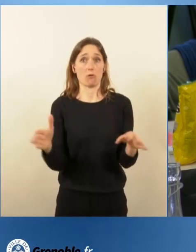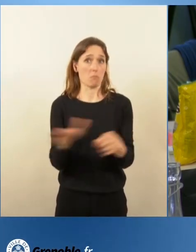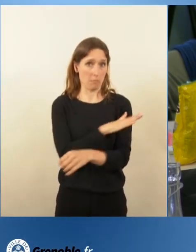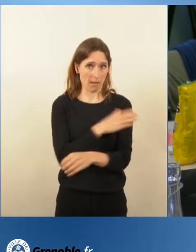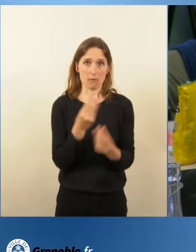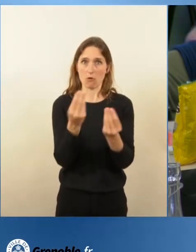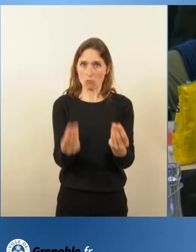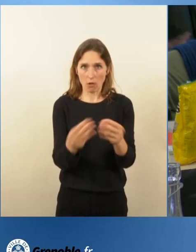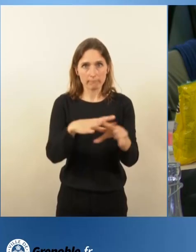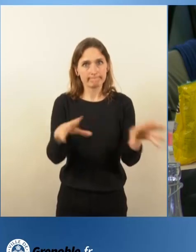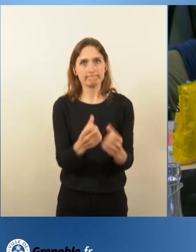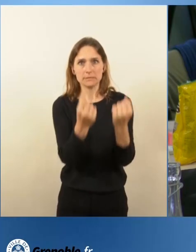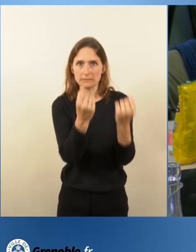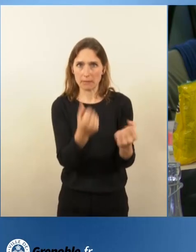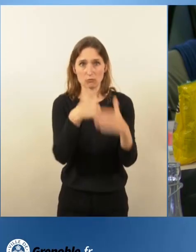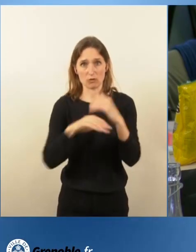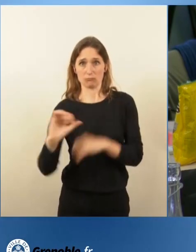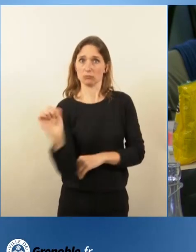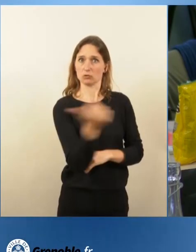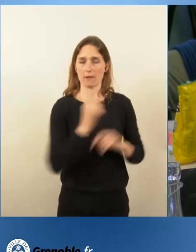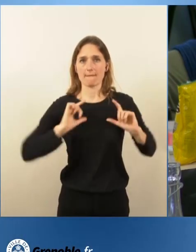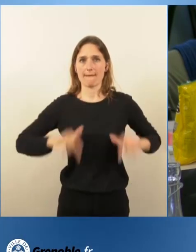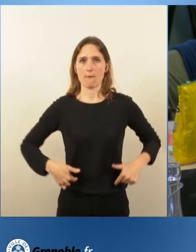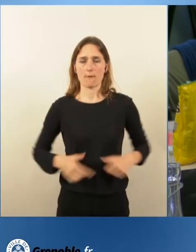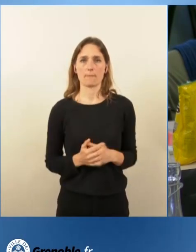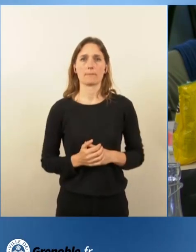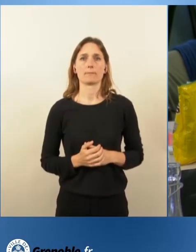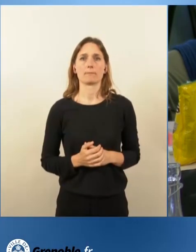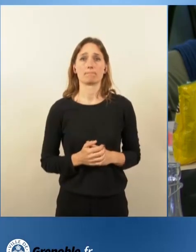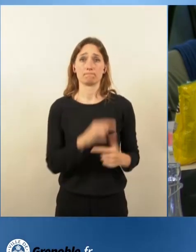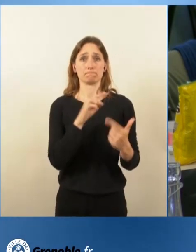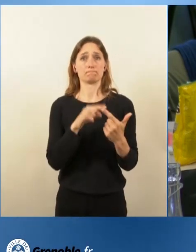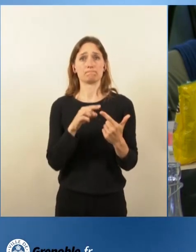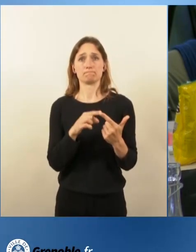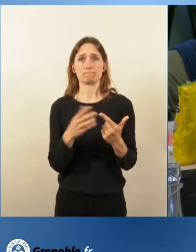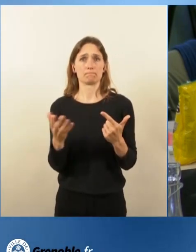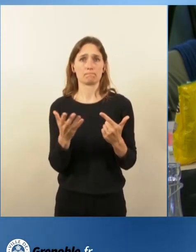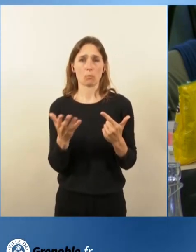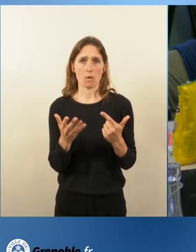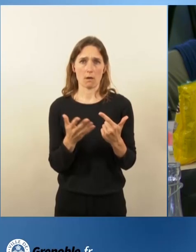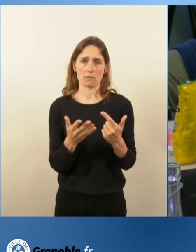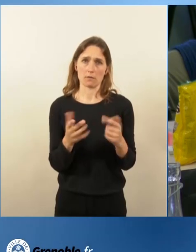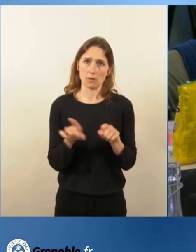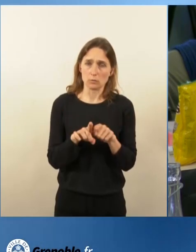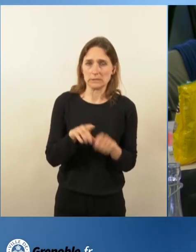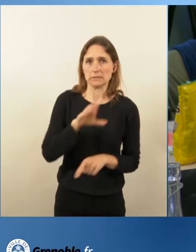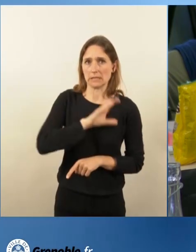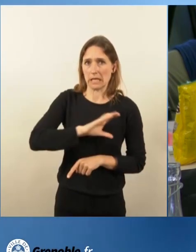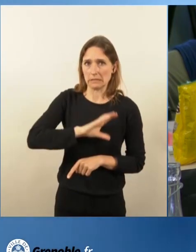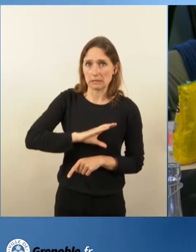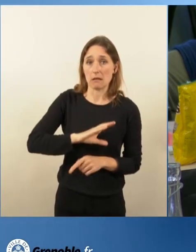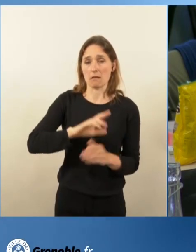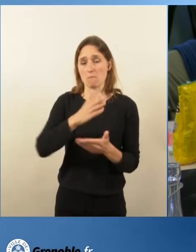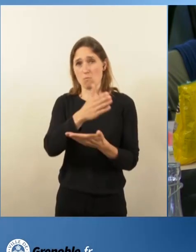stabilité par école par ailleurs nous allons des précariser la moitié